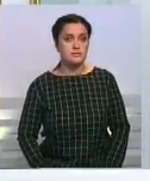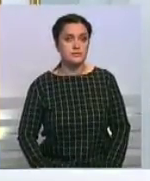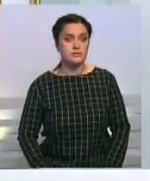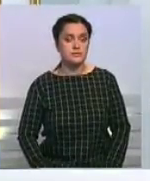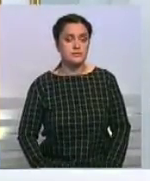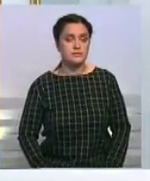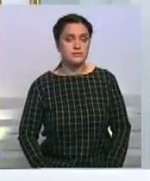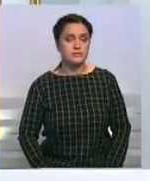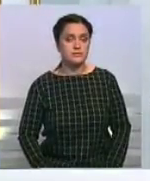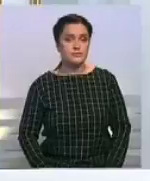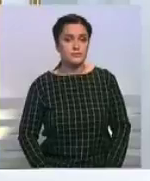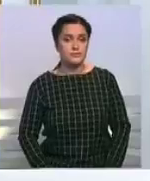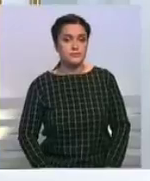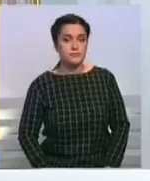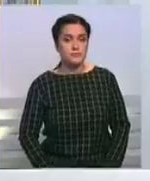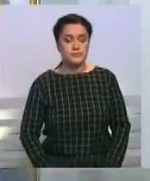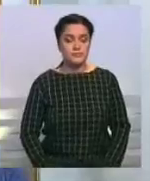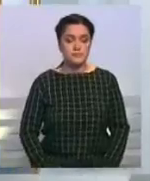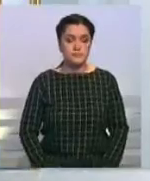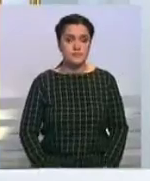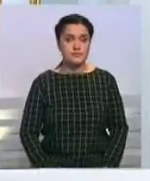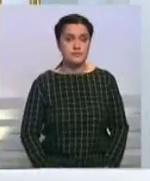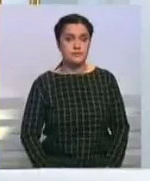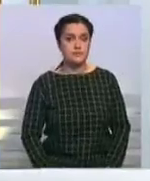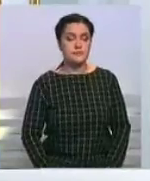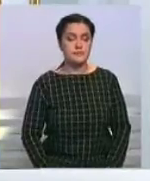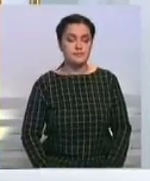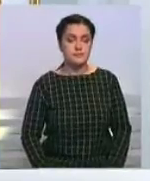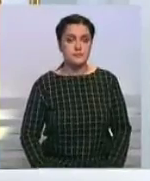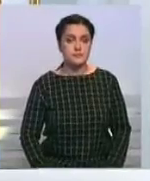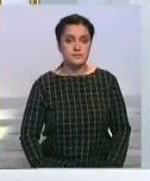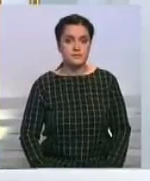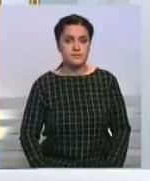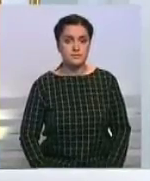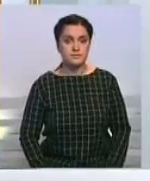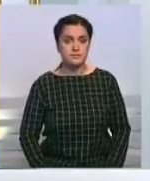мы открываем какие-то новые страницы